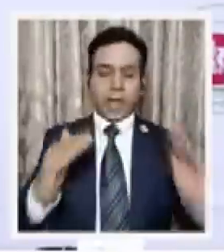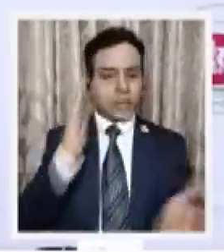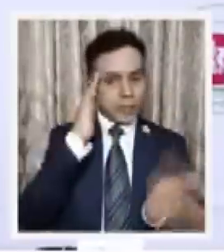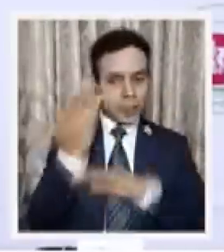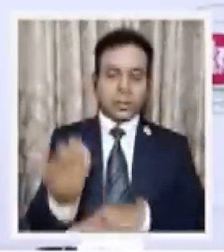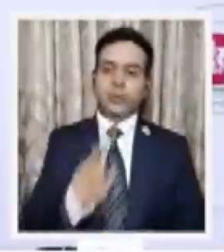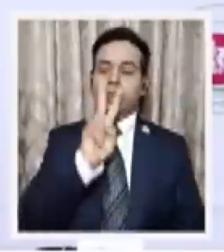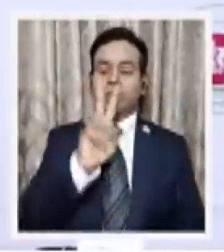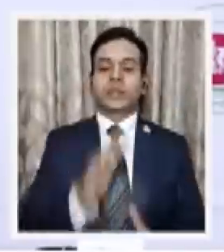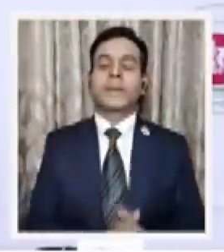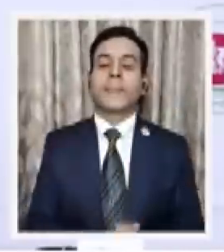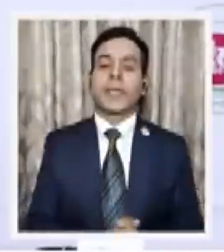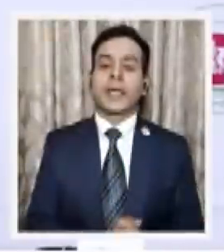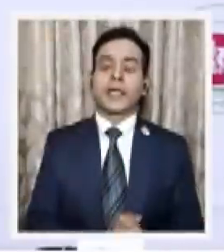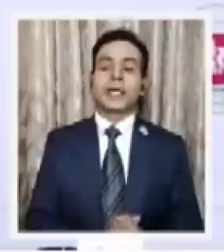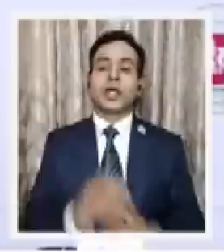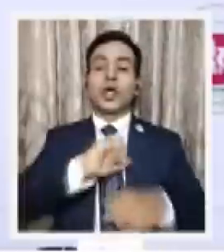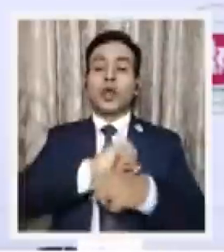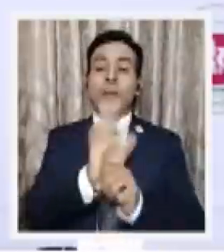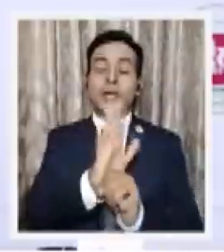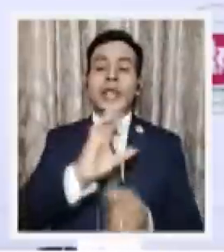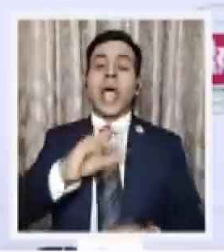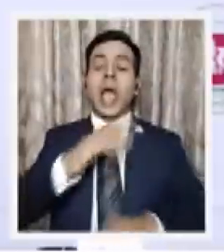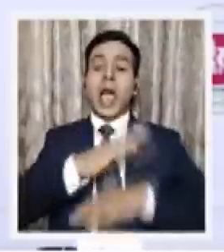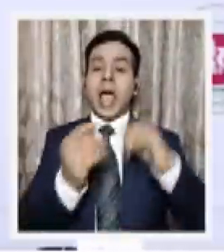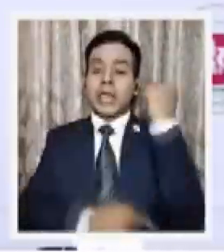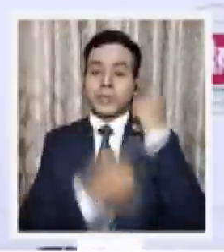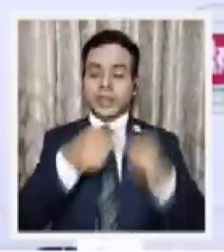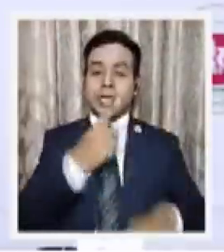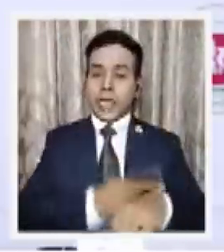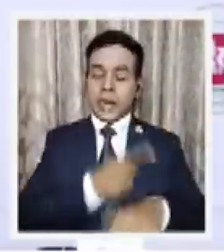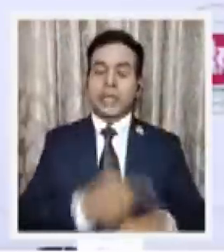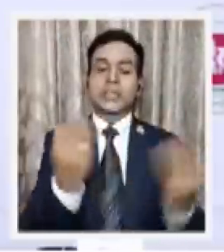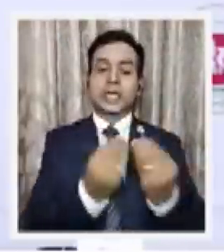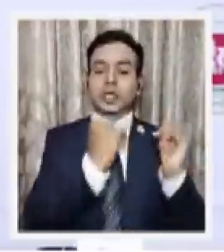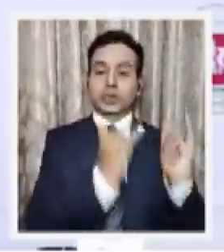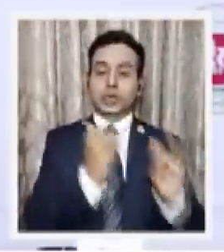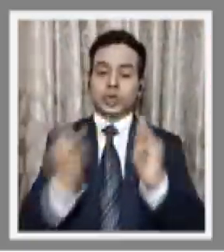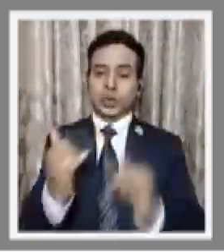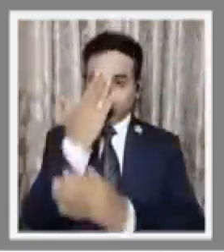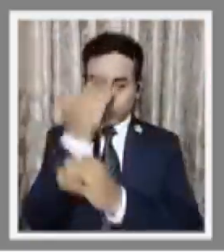কোভিড ডেডিকেট হাসপাতালে শয্যার তথ্য, ঢাকা মহানগরী সাধারণ শয্যা